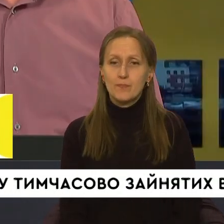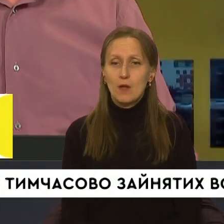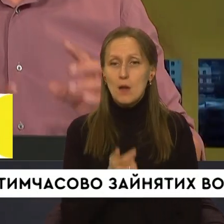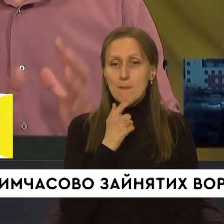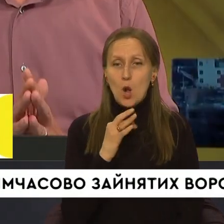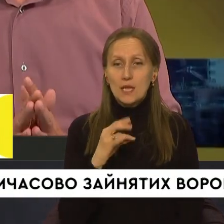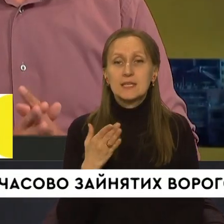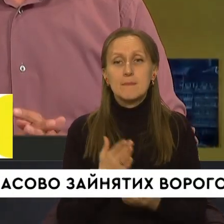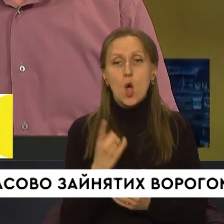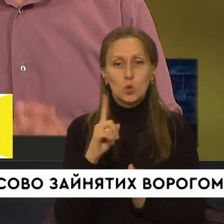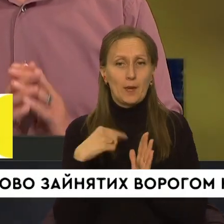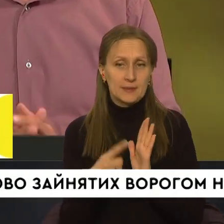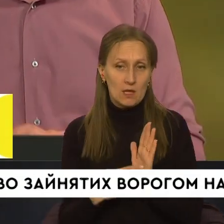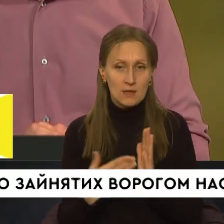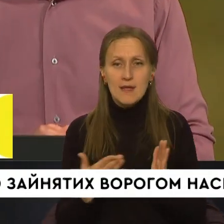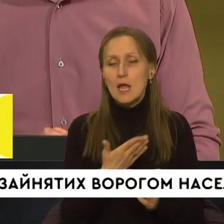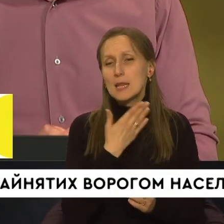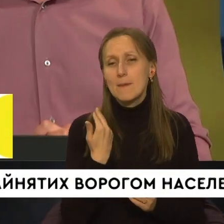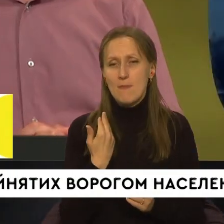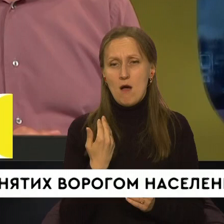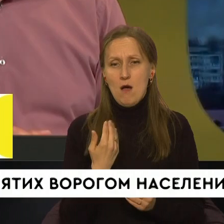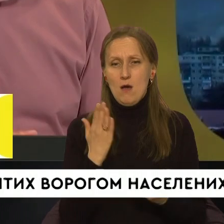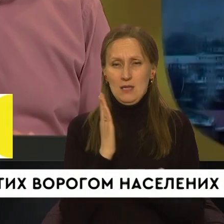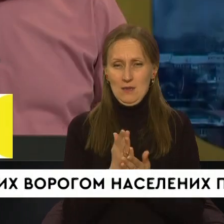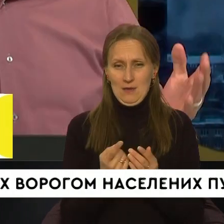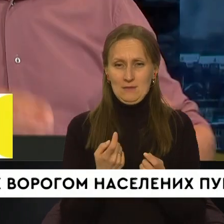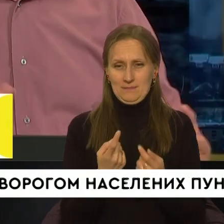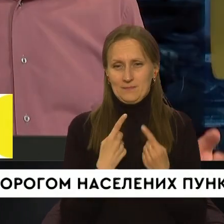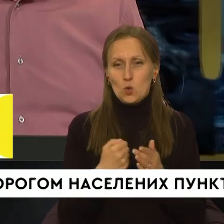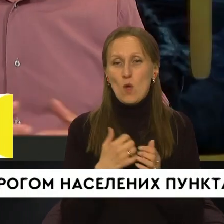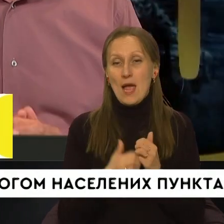Пане Олексію, маю ще одне питання, яке не має прямого стосунку до Херсонщини,